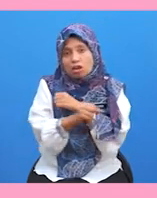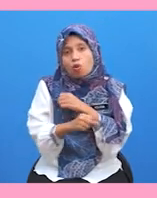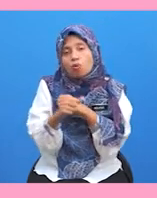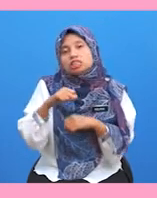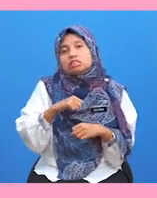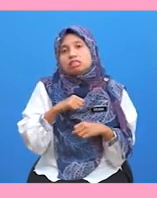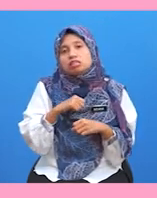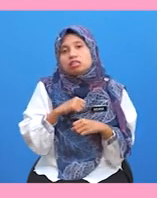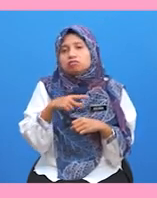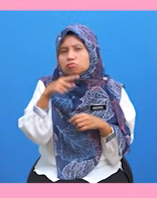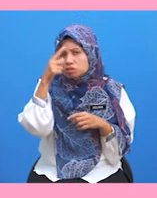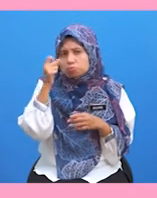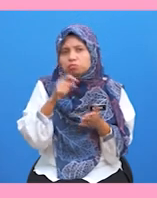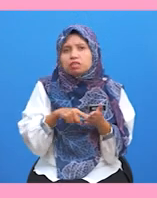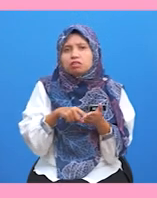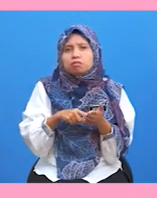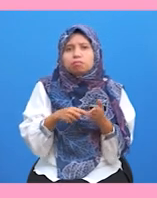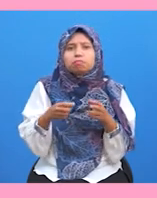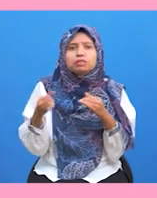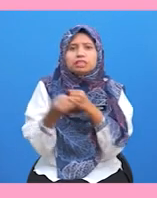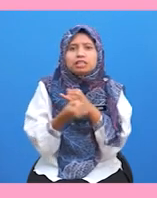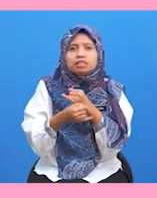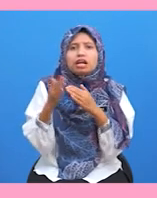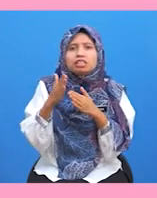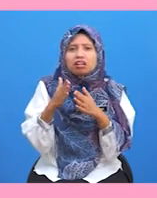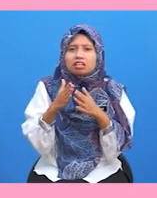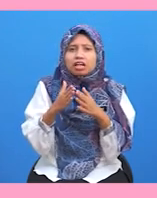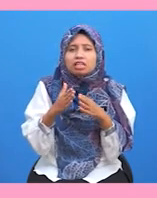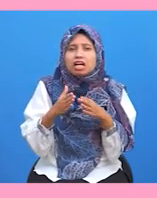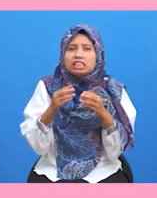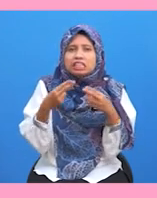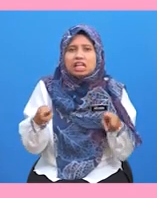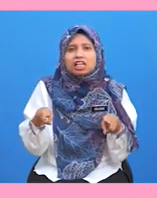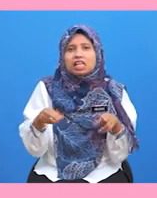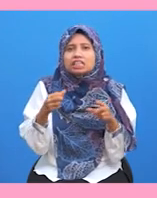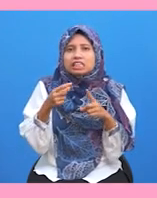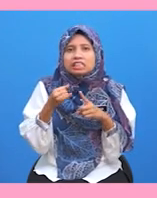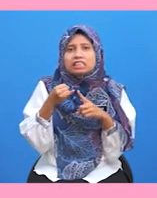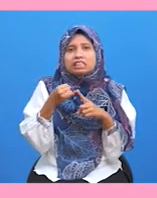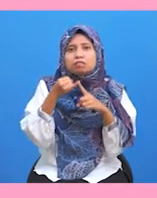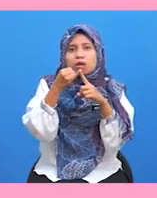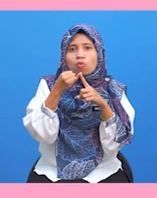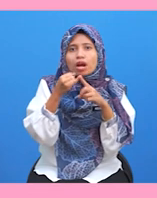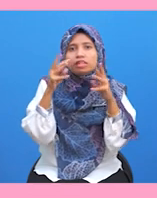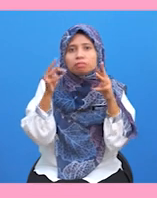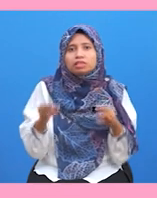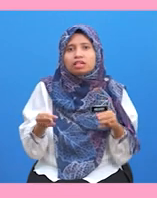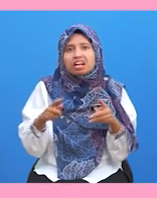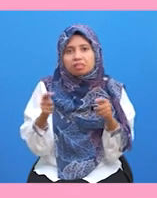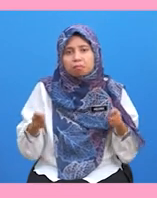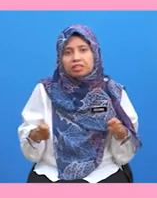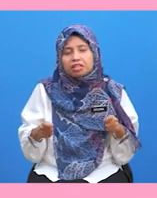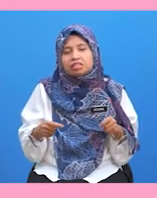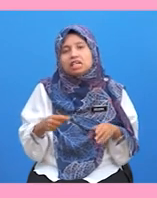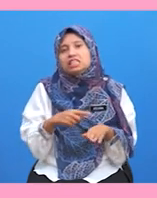penjajahan. Ini kerana penjajahan akan menghakiskan keistimewaan masyarakat tempatan di negara sendiri.